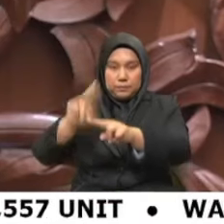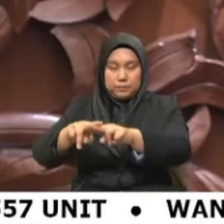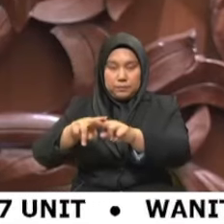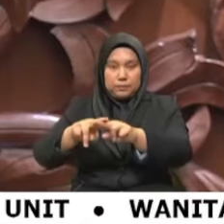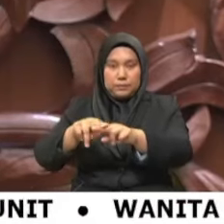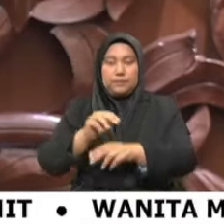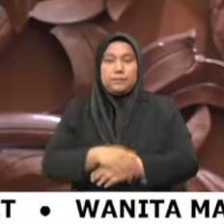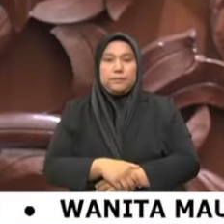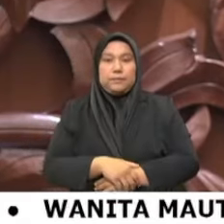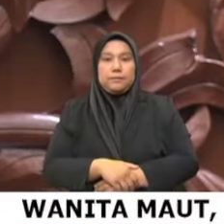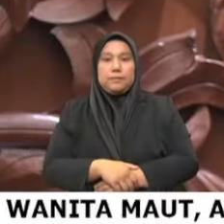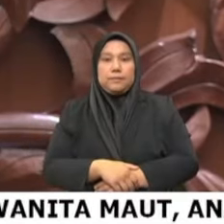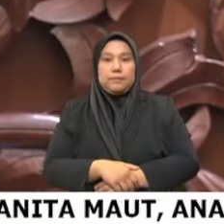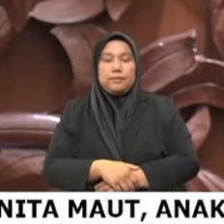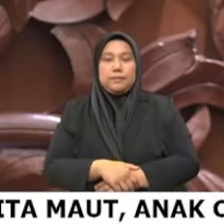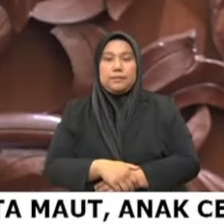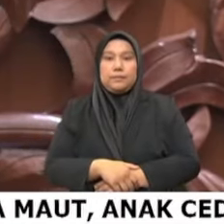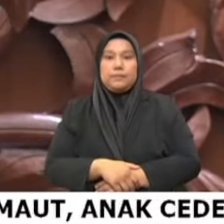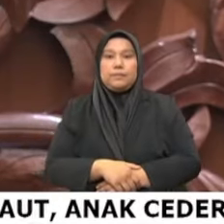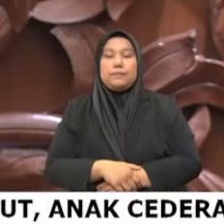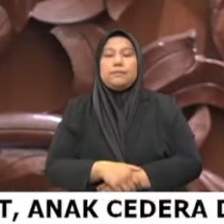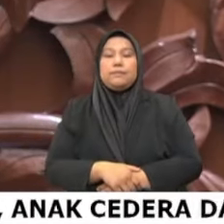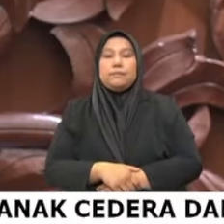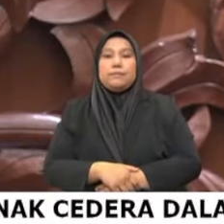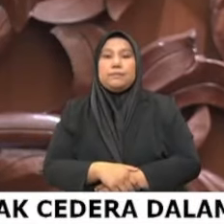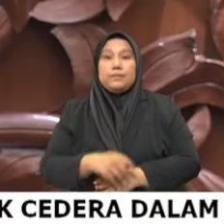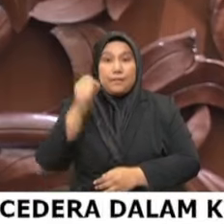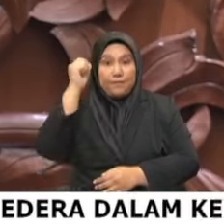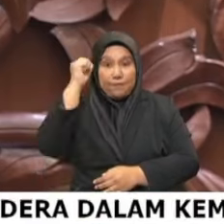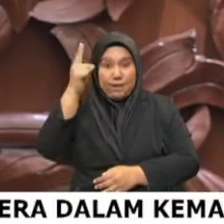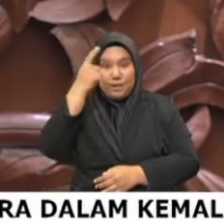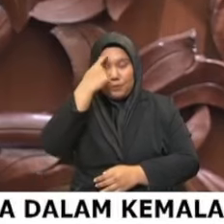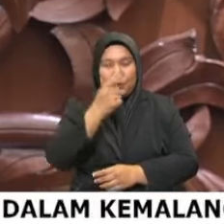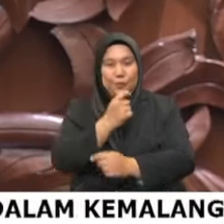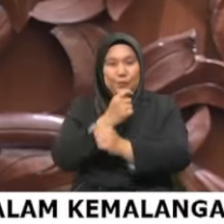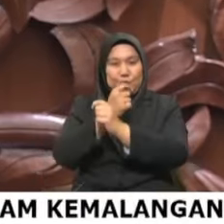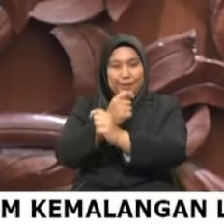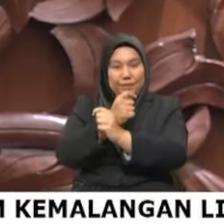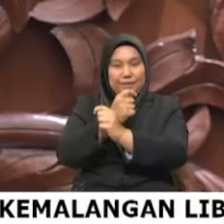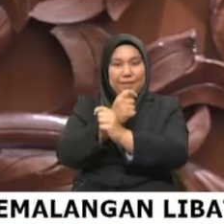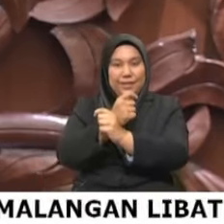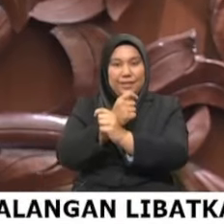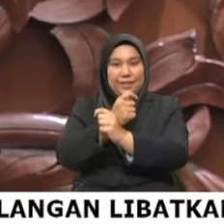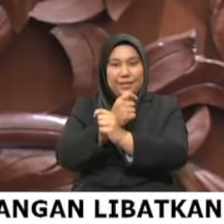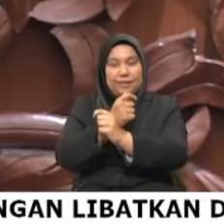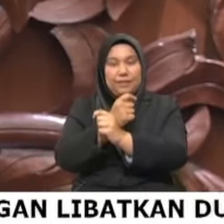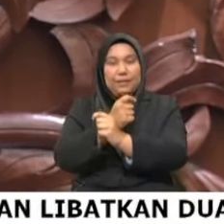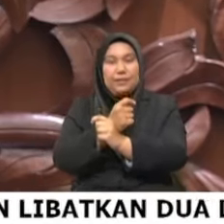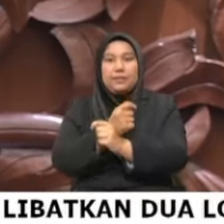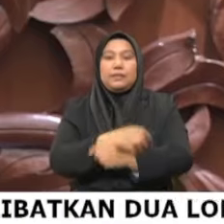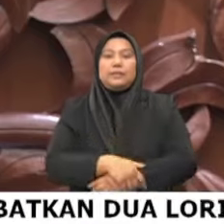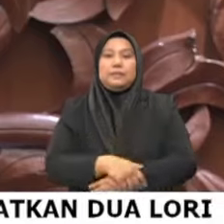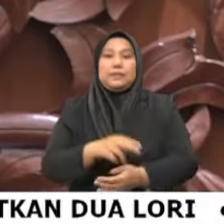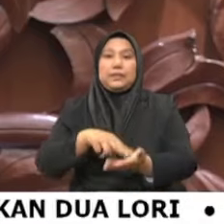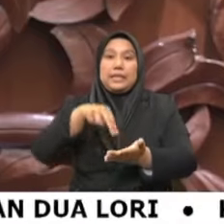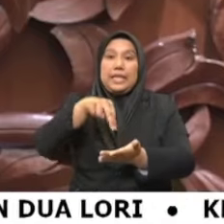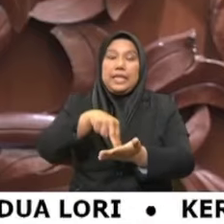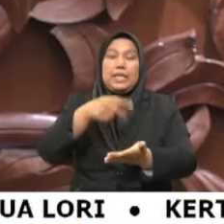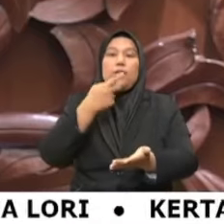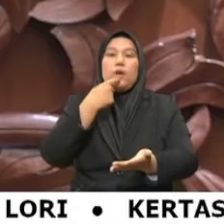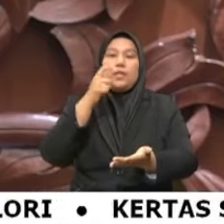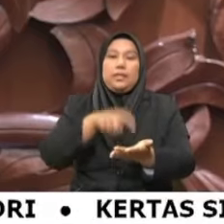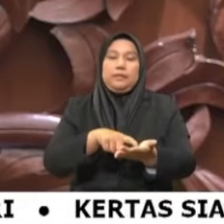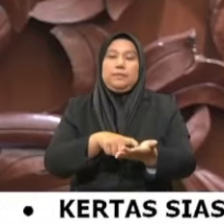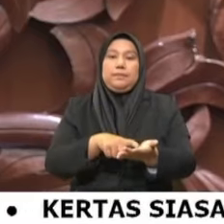yang bersemangat. Saya faham untuk mempertahankan standing order kita. Dalam Dewan